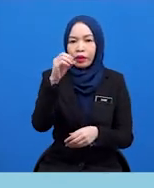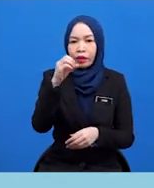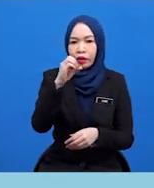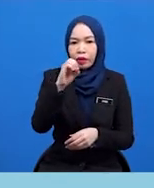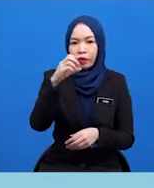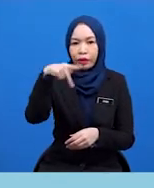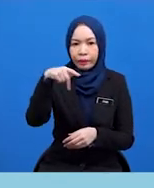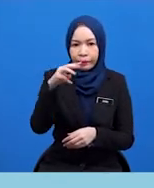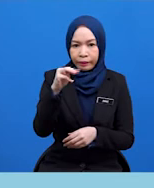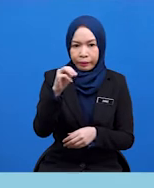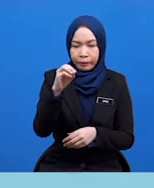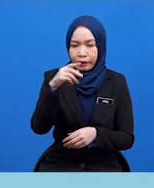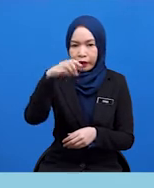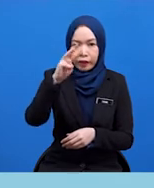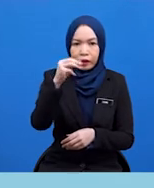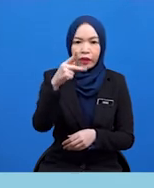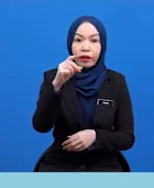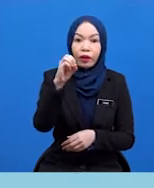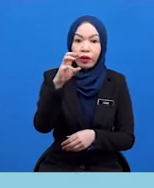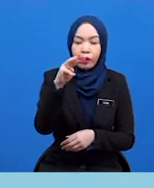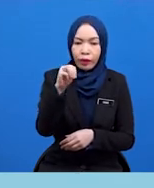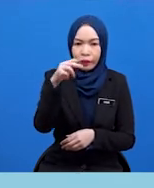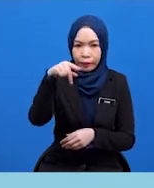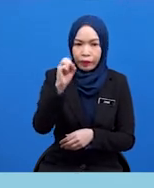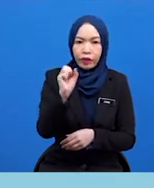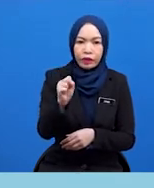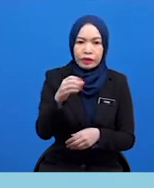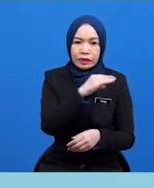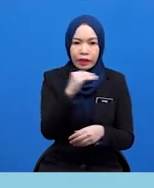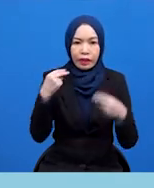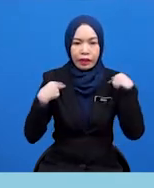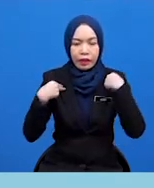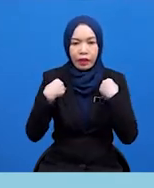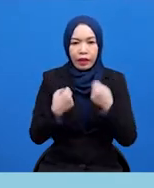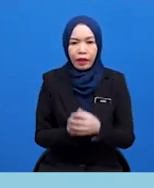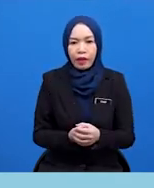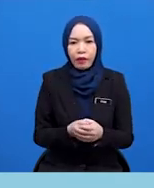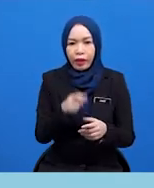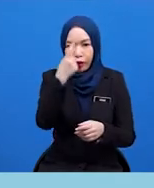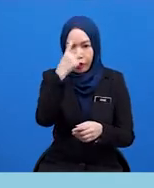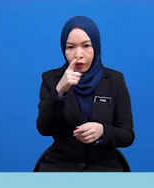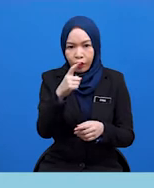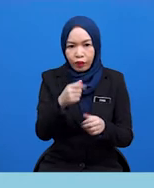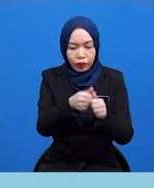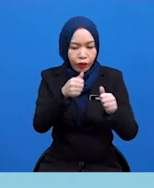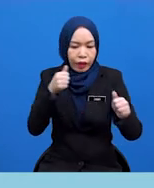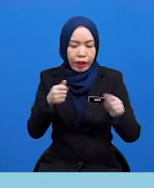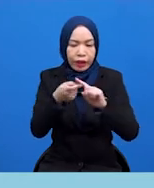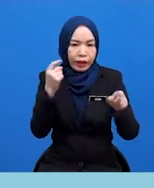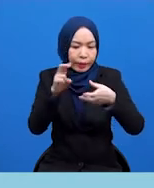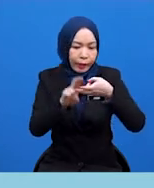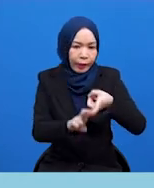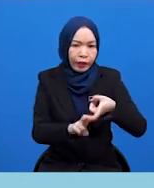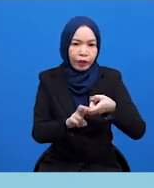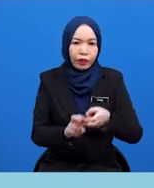dapat mengurangkan pergantungan kepada baja kimia dan seterusnya dapat mengurangkan pencemaran